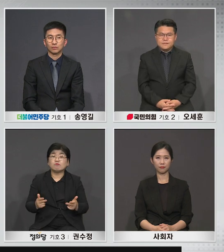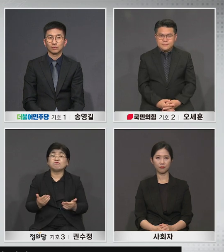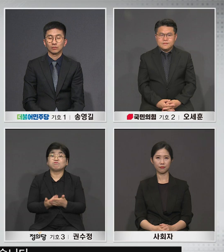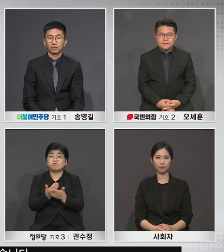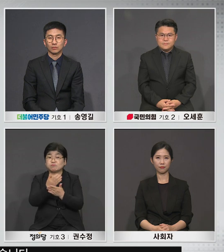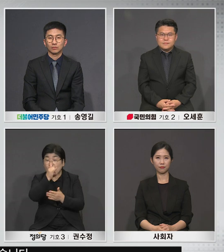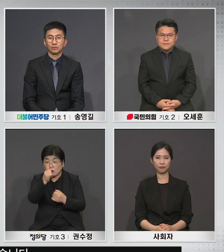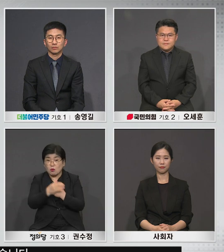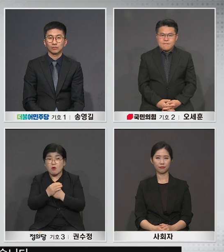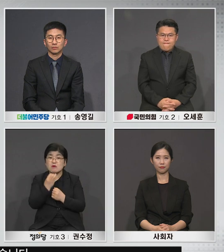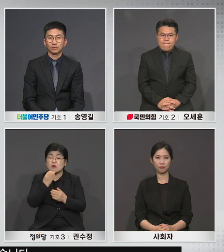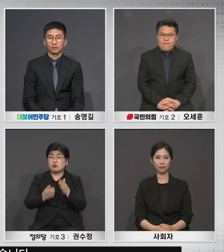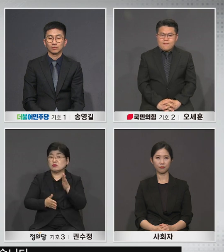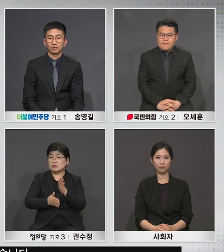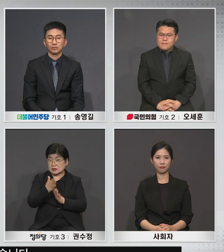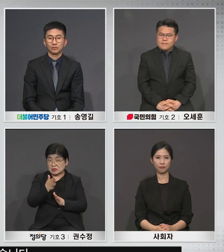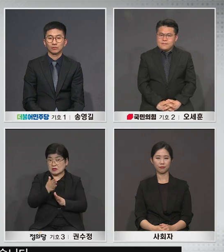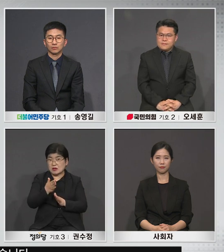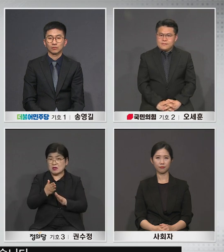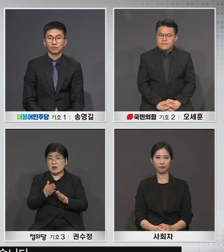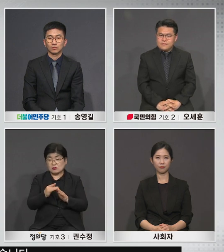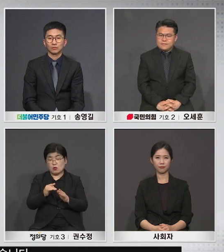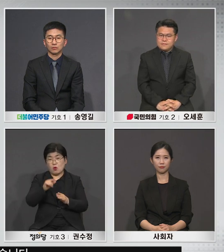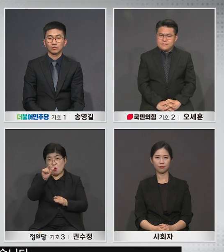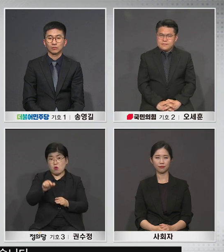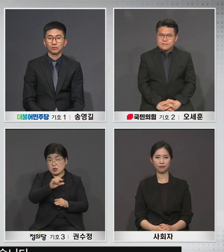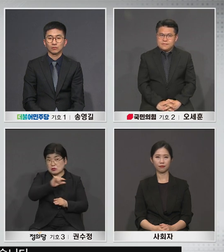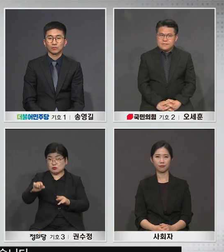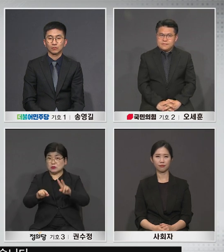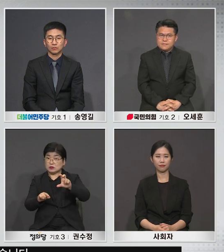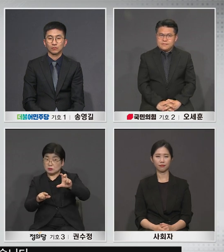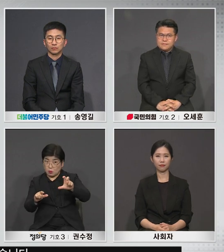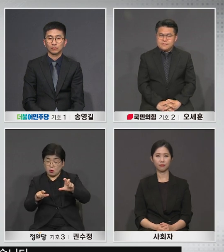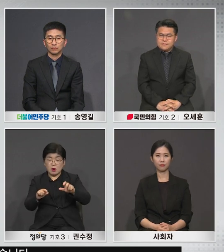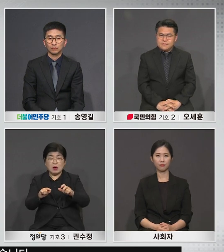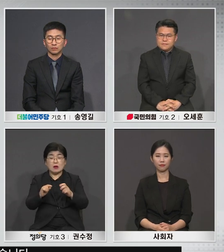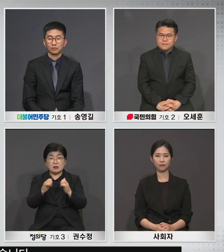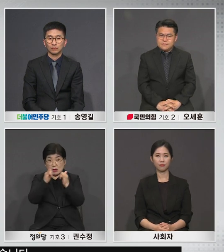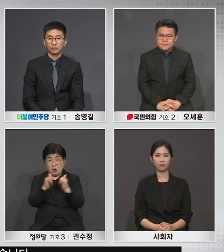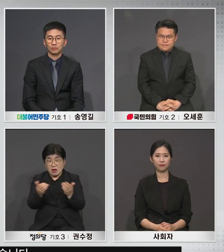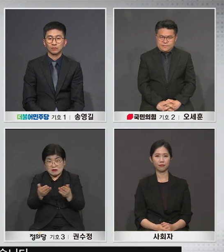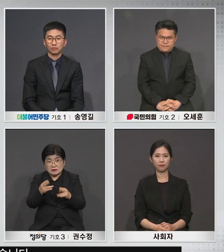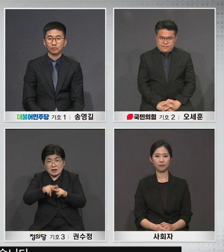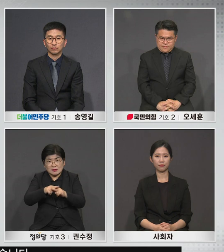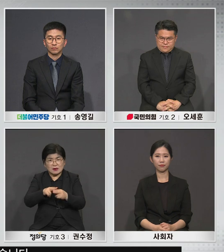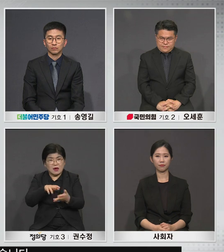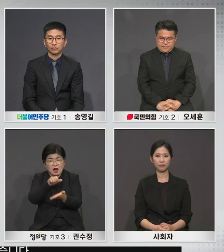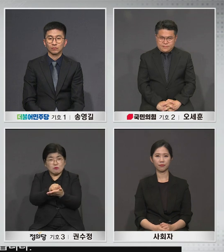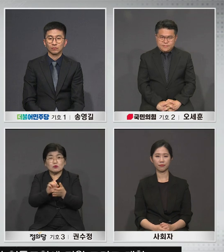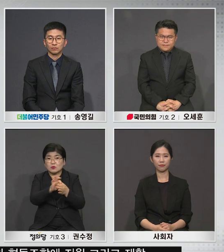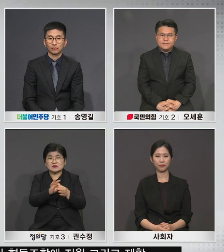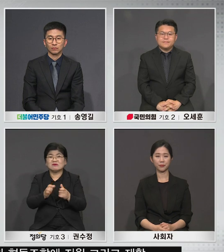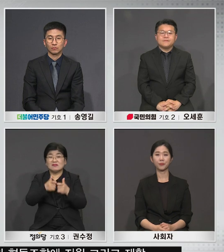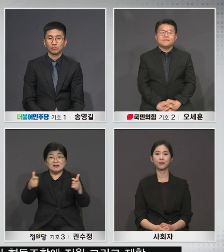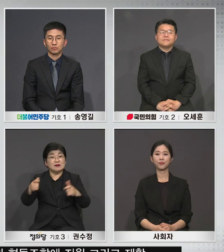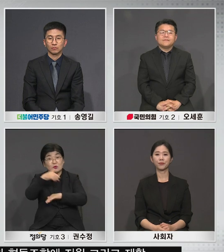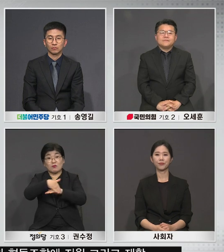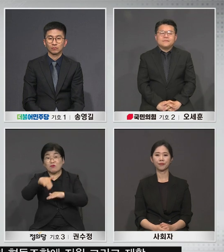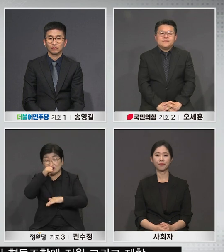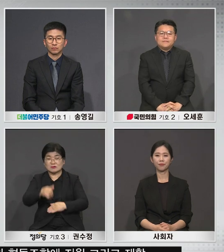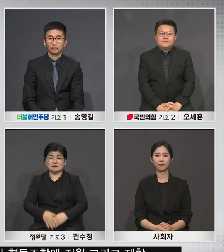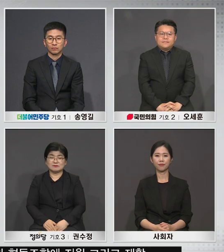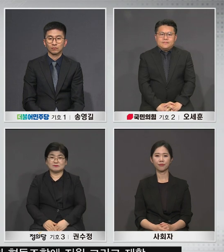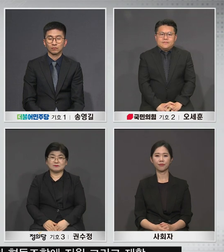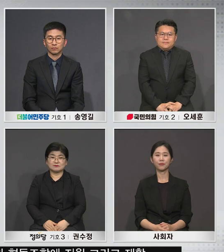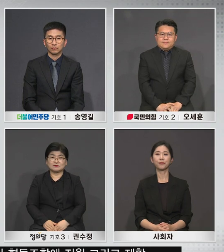서울시와 서울시 25개 자치구와 함께 폐기물 관련 사회적 일자리 보장을 통해서 확대해 나가도록 하겠습니다. 권수정